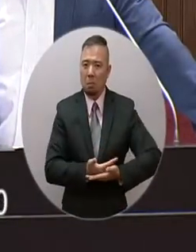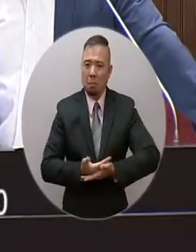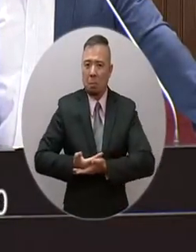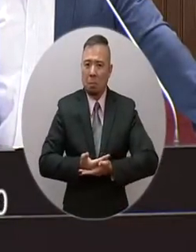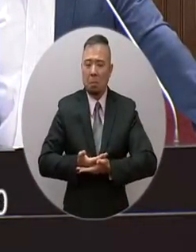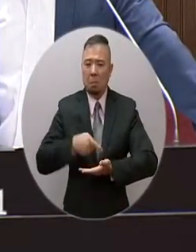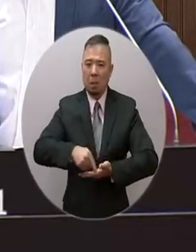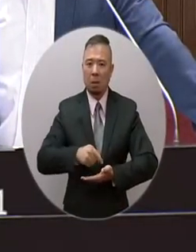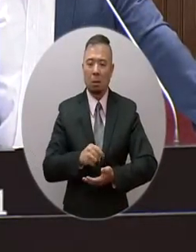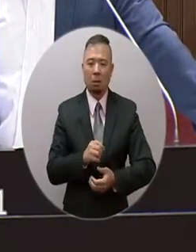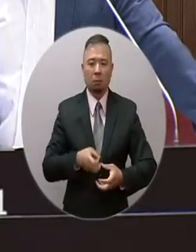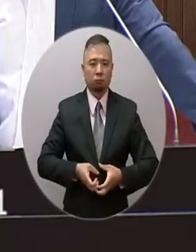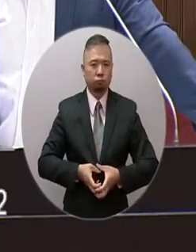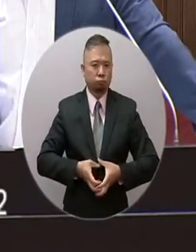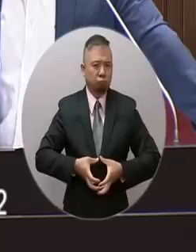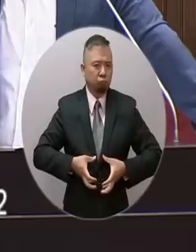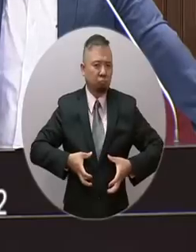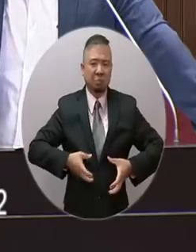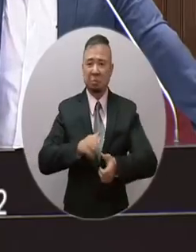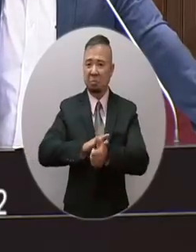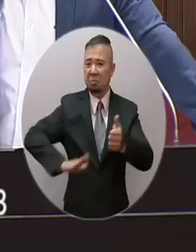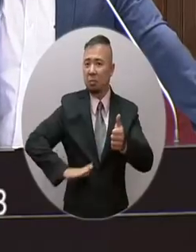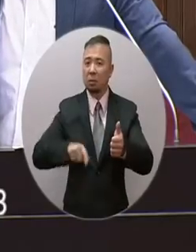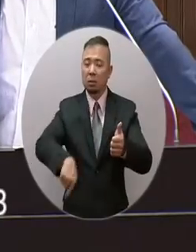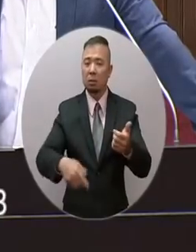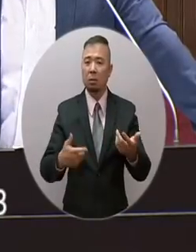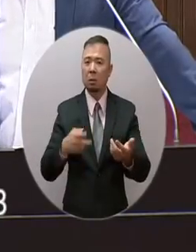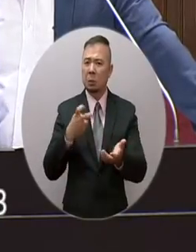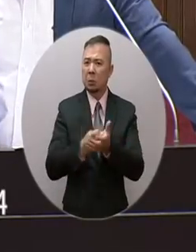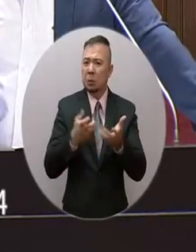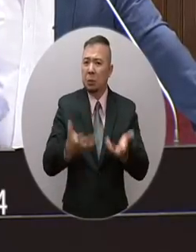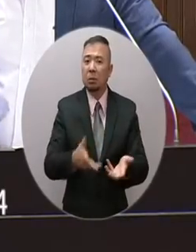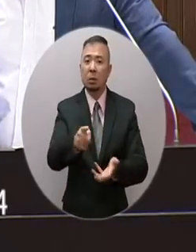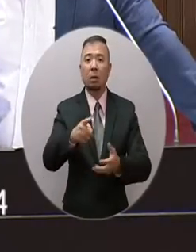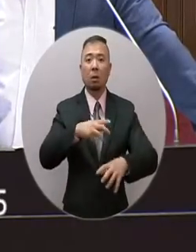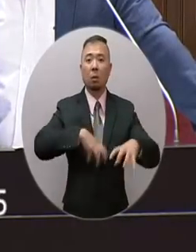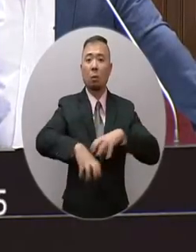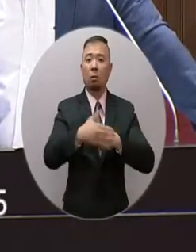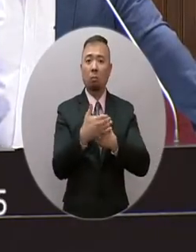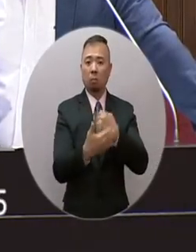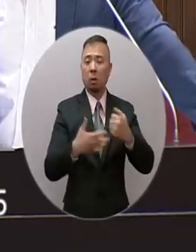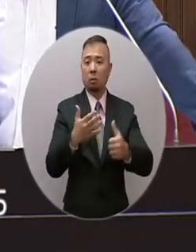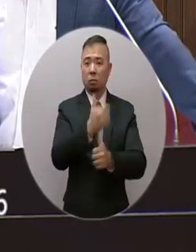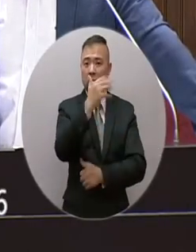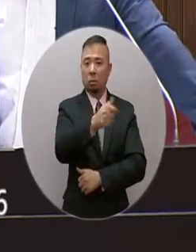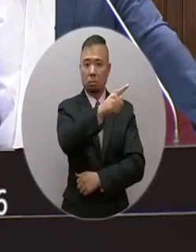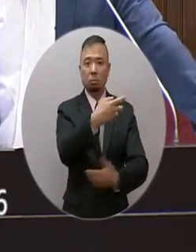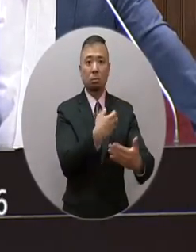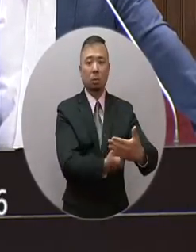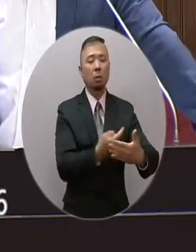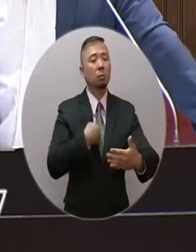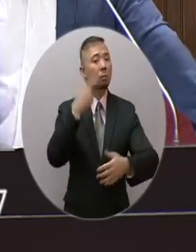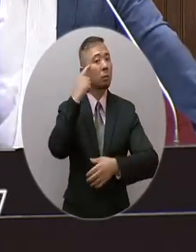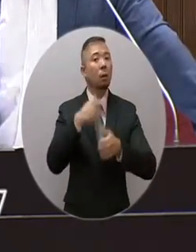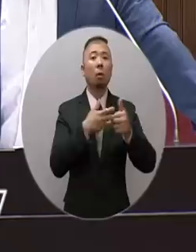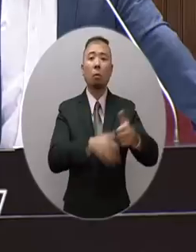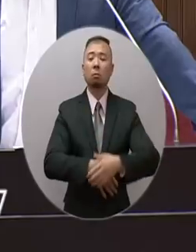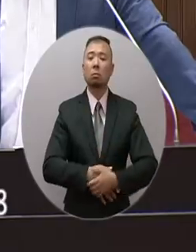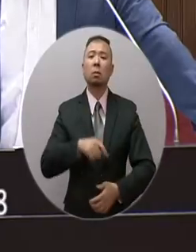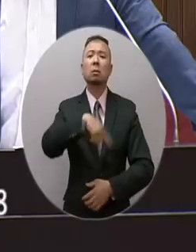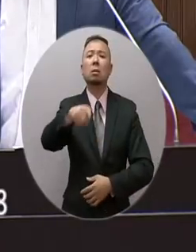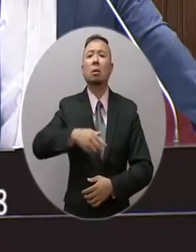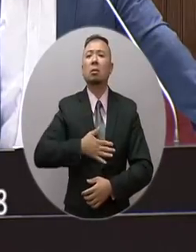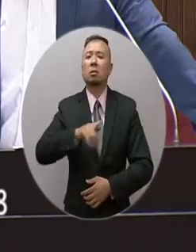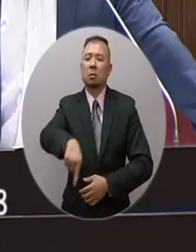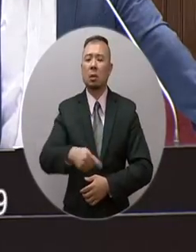物，那我们政府，环保署署长在这边哈。那我想请教说，针对 PM2.5， 我们知道说要降低燃